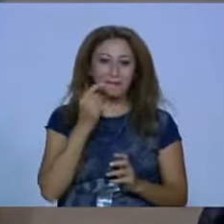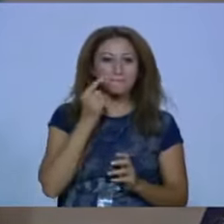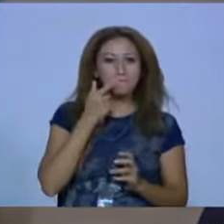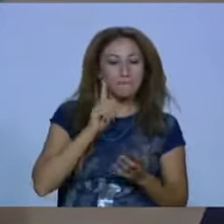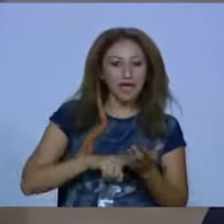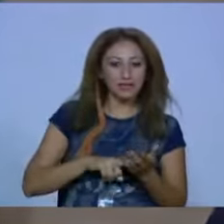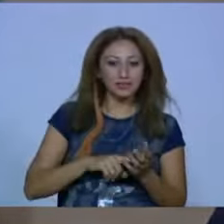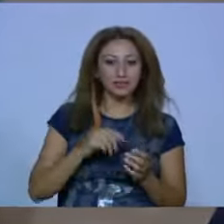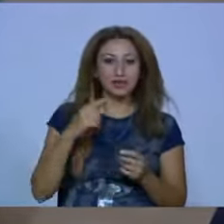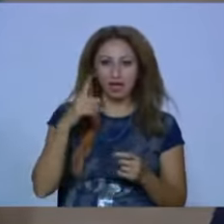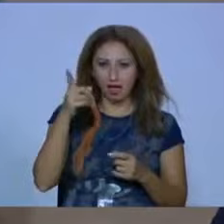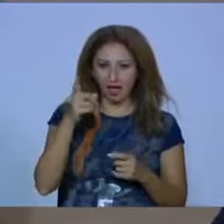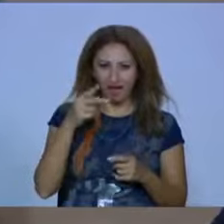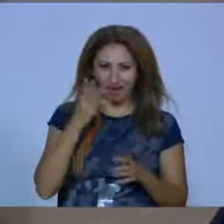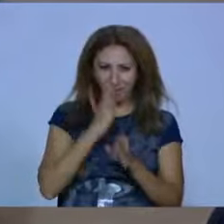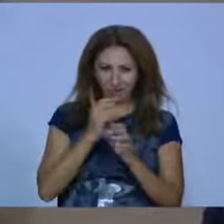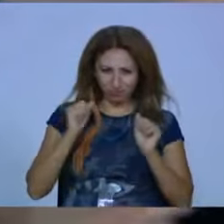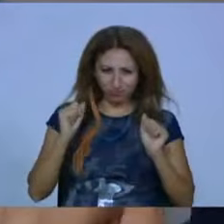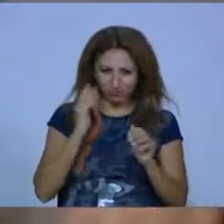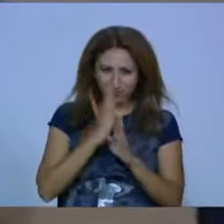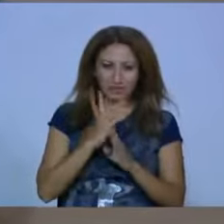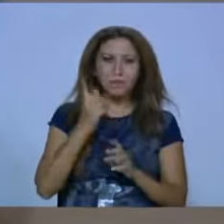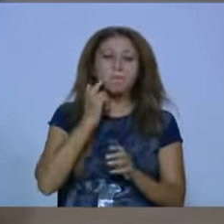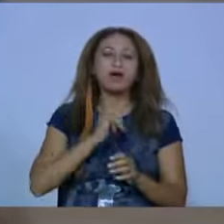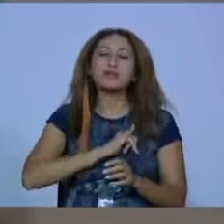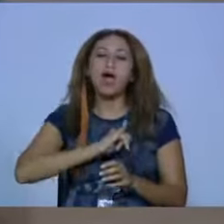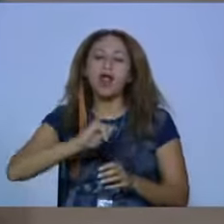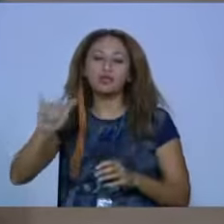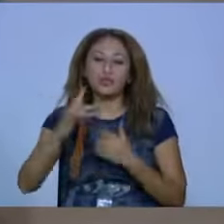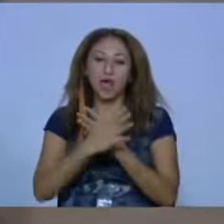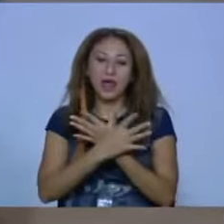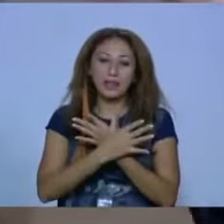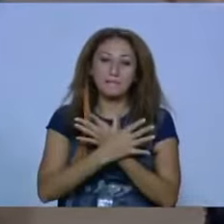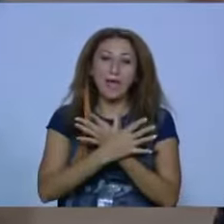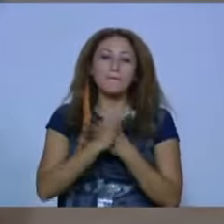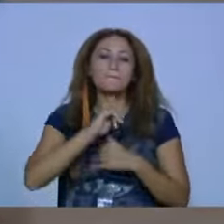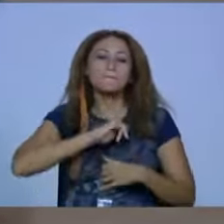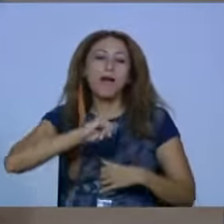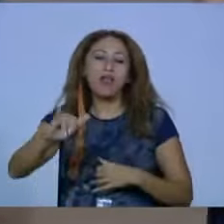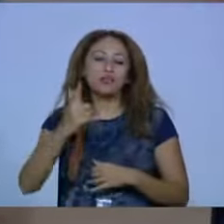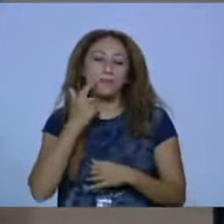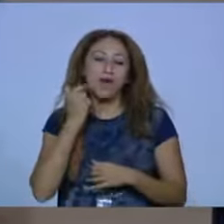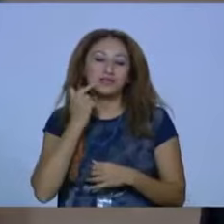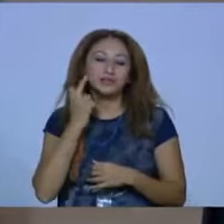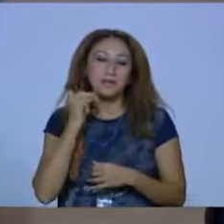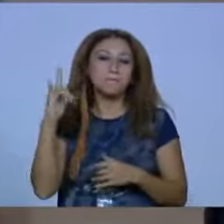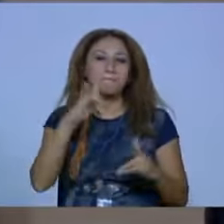يمكن، كل مقابله يهزر معاه ويقومله ويشده، لازم. علاقه غريبه